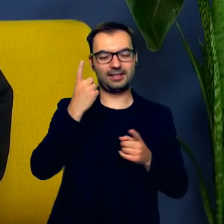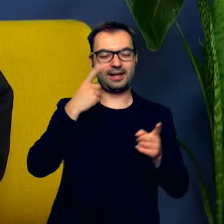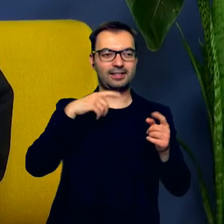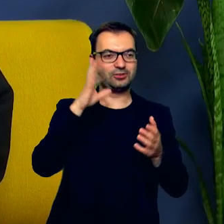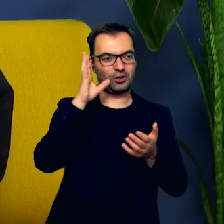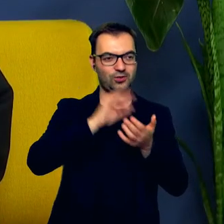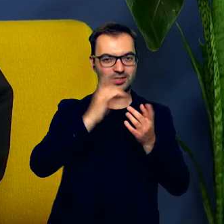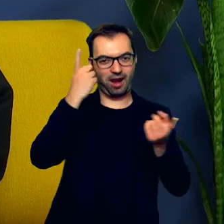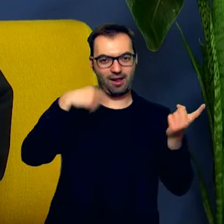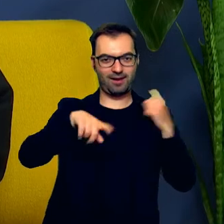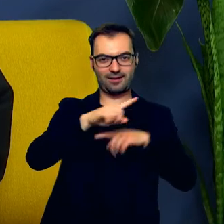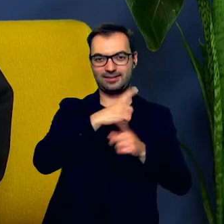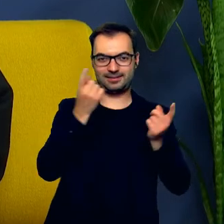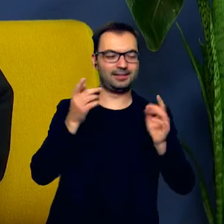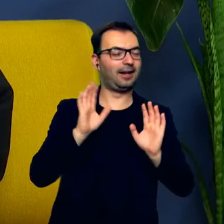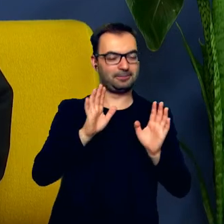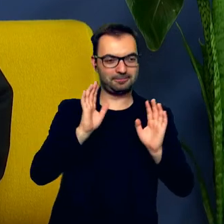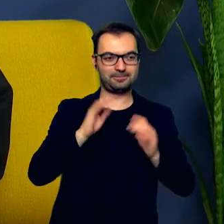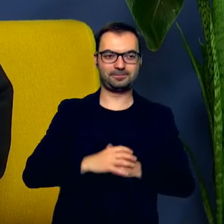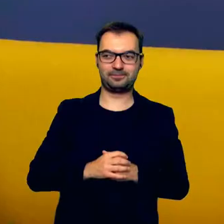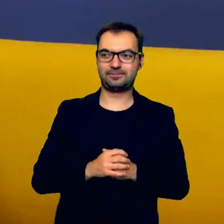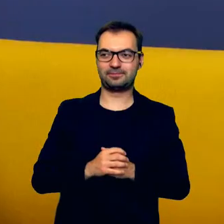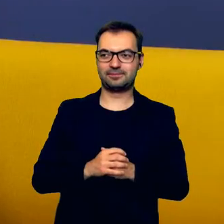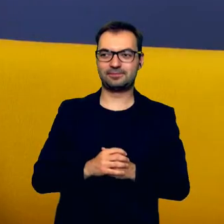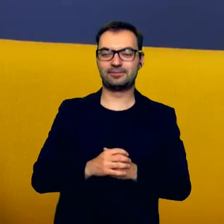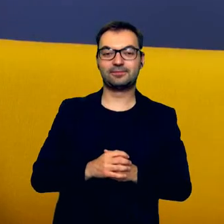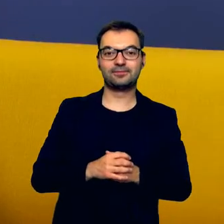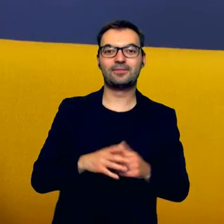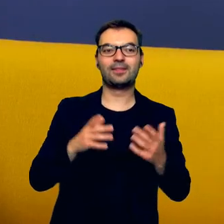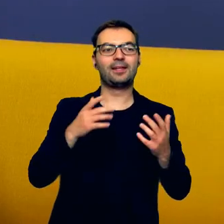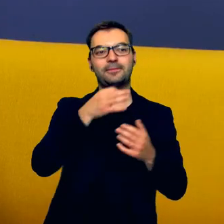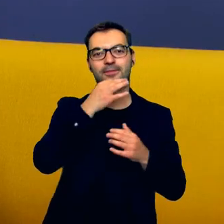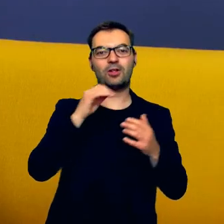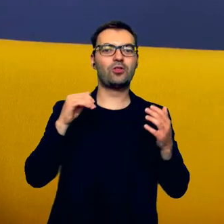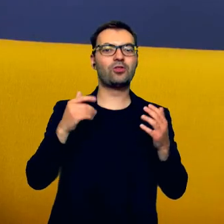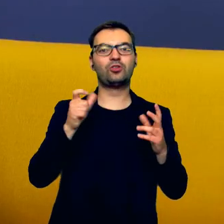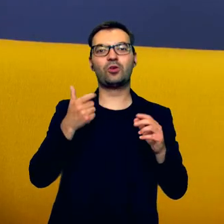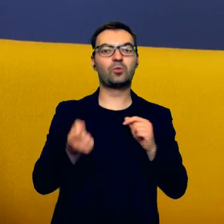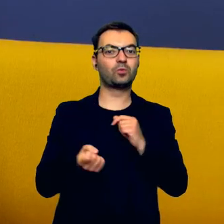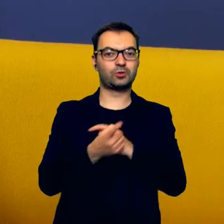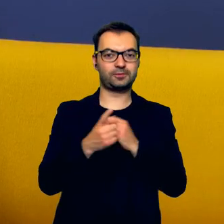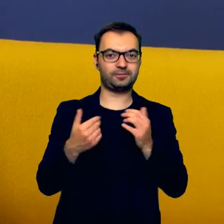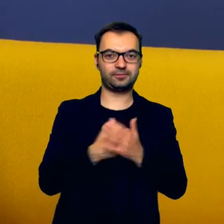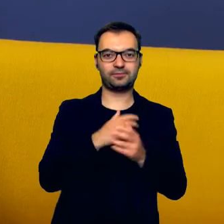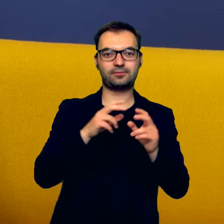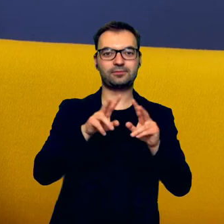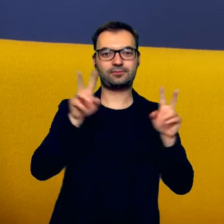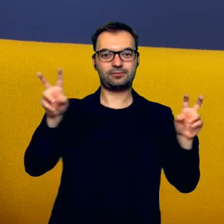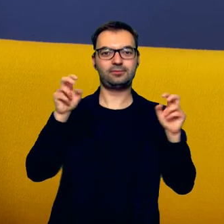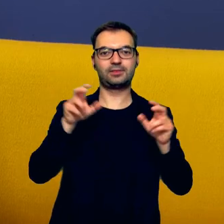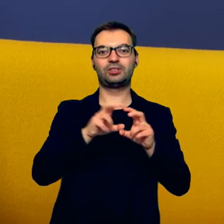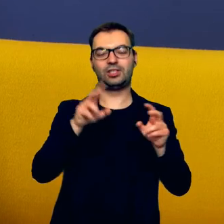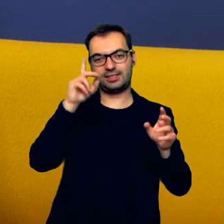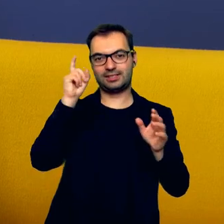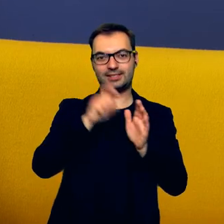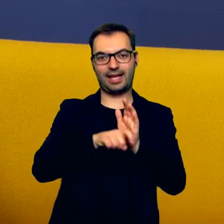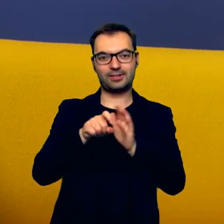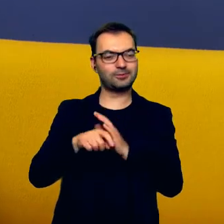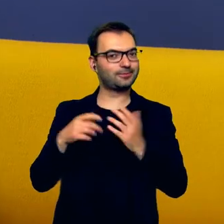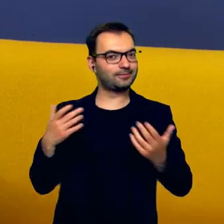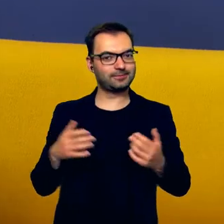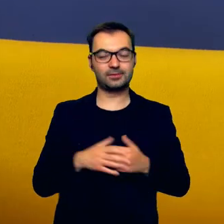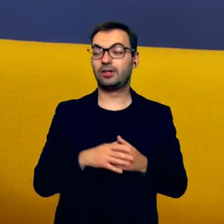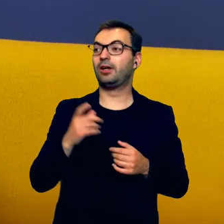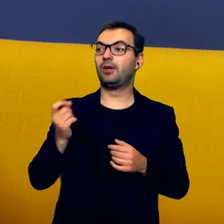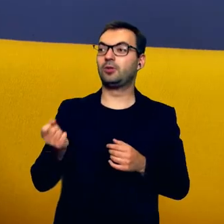lawirantem, skoro trzeba lawirować, ale coś tu jest na rzeczy. To jakie jest nowum w czasie zdrajców? Nowum jest